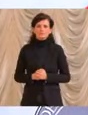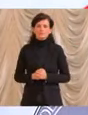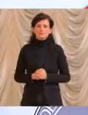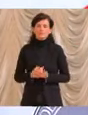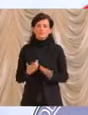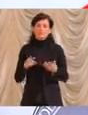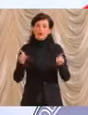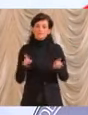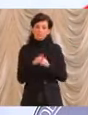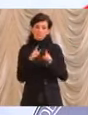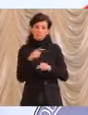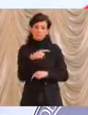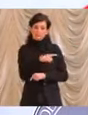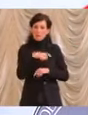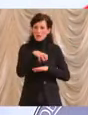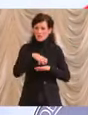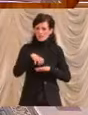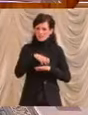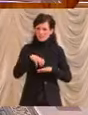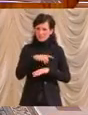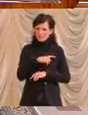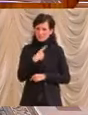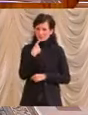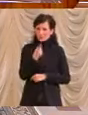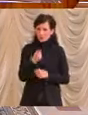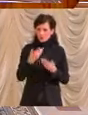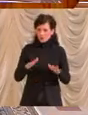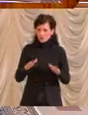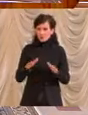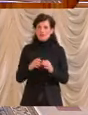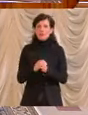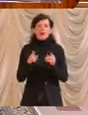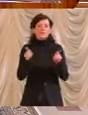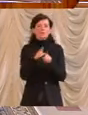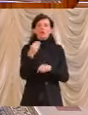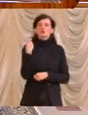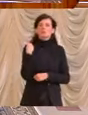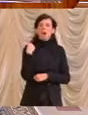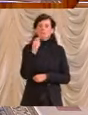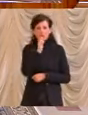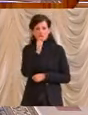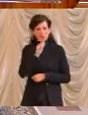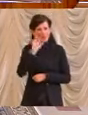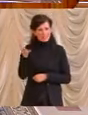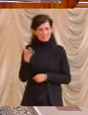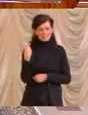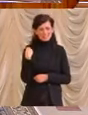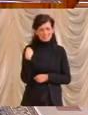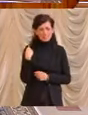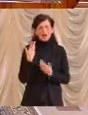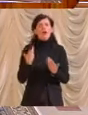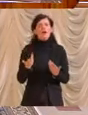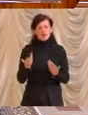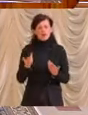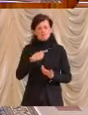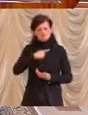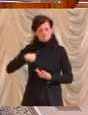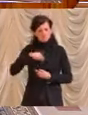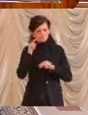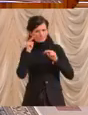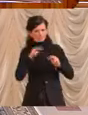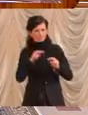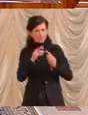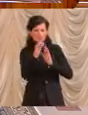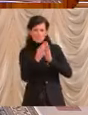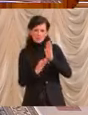il Ministro e come ci è stato sollecitato nella domanda precedente, stiamo anche rivedendo le misure di